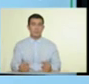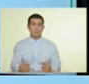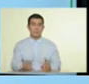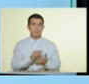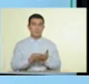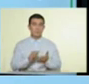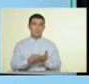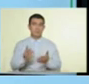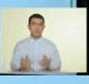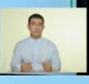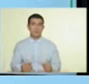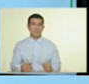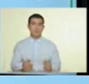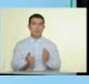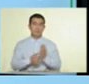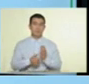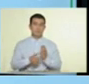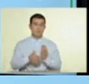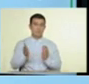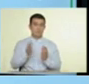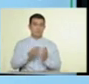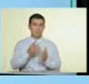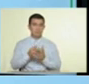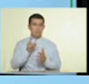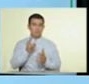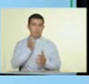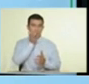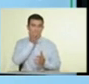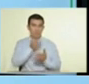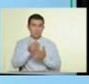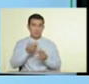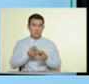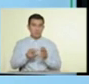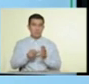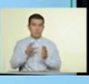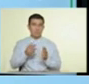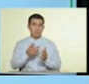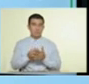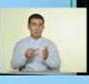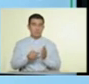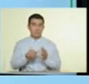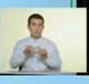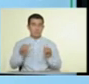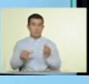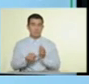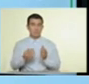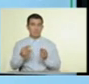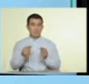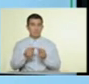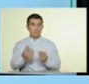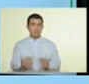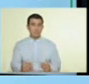yozib olamiz. 6 ta qovoq, qovoqqa e'tibor bering, 6 kilogram. 6 ko'paytiruv 6 ga teng